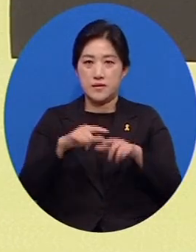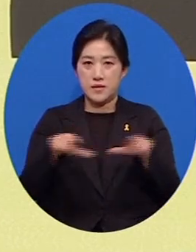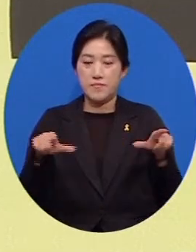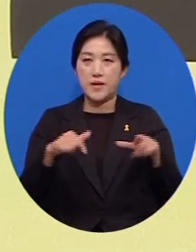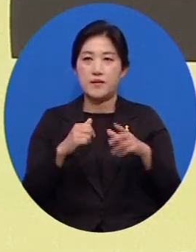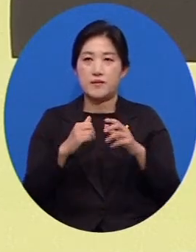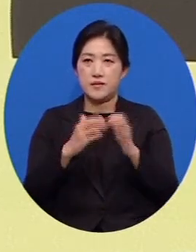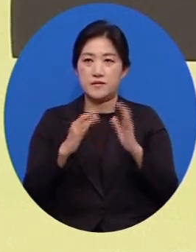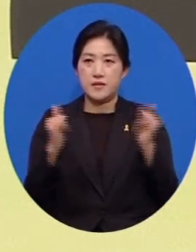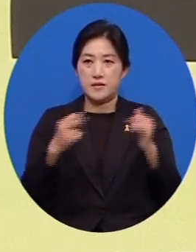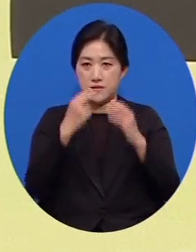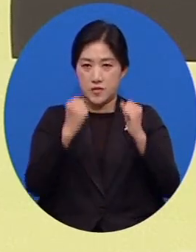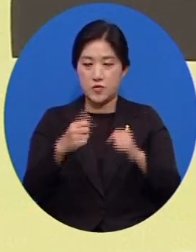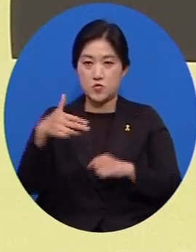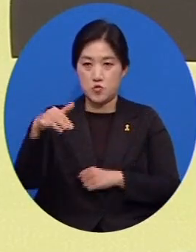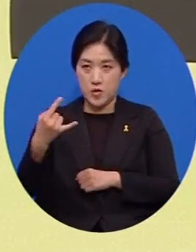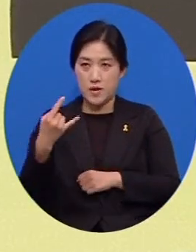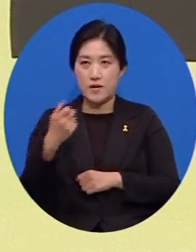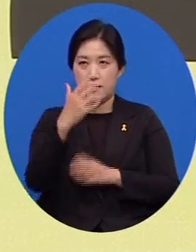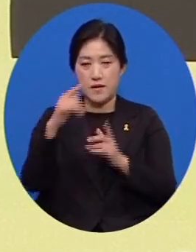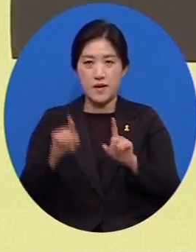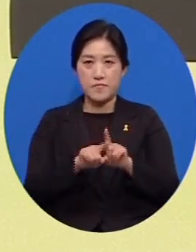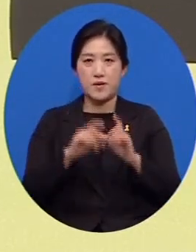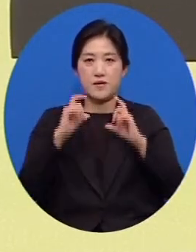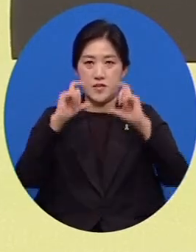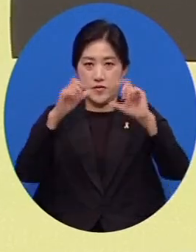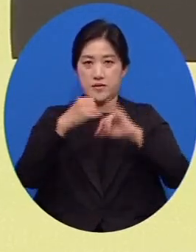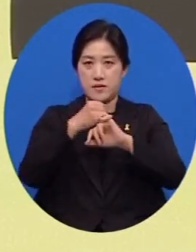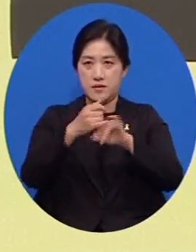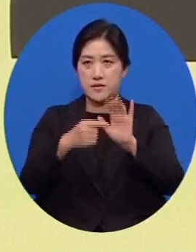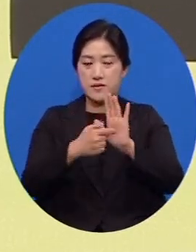생존자 최운수님께서 해주시겠습니다.